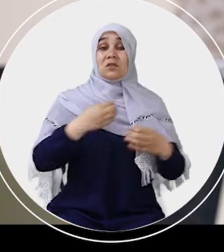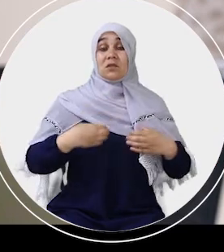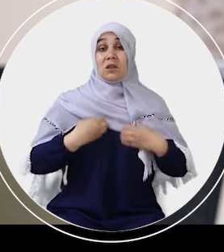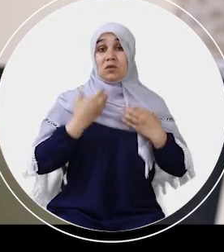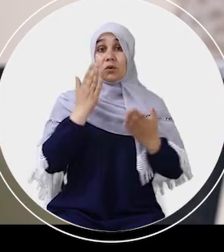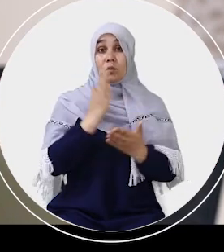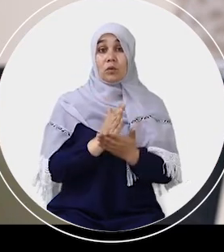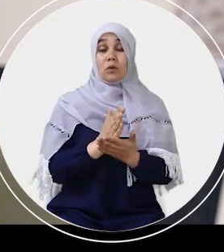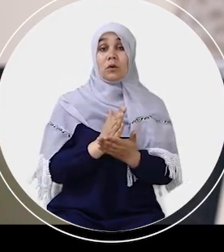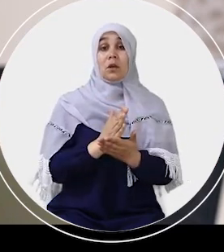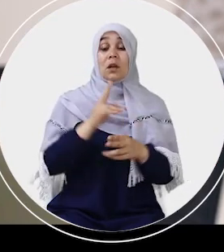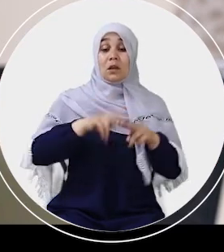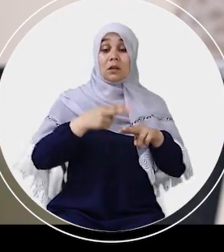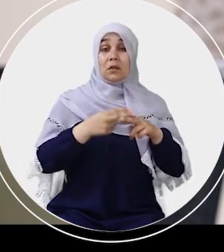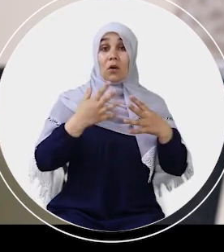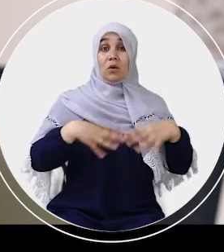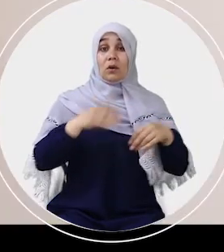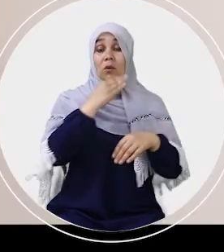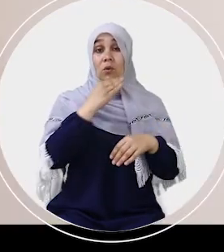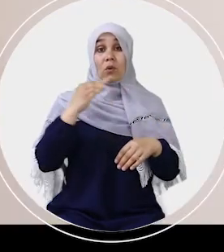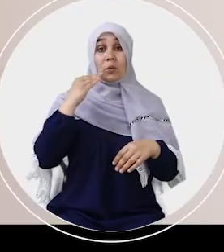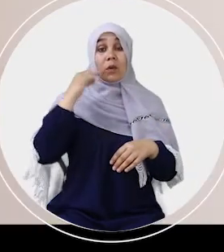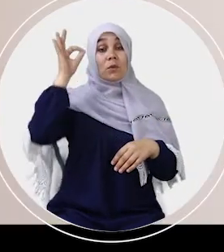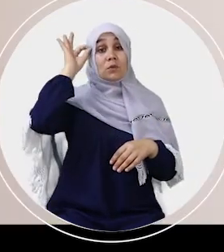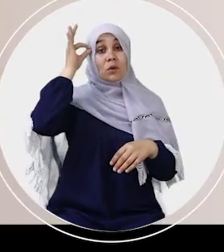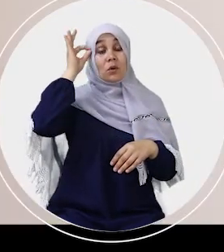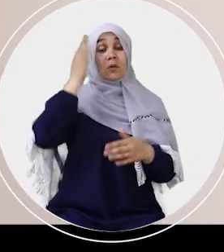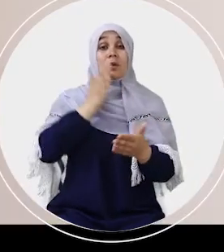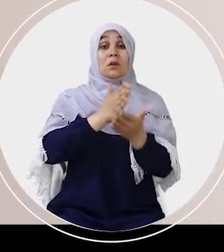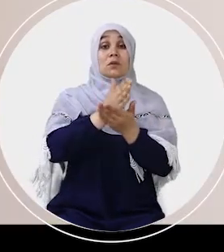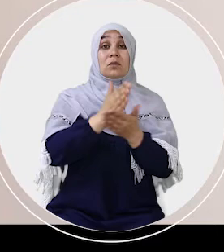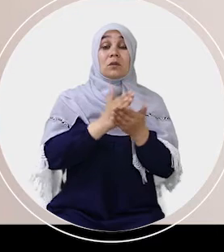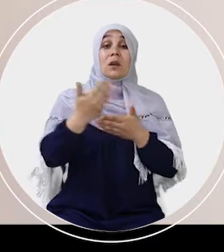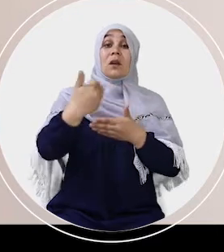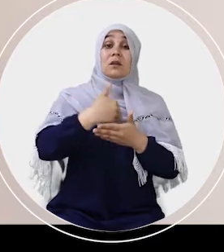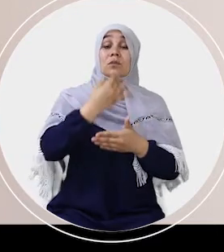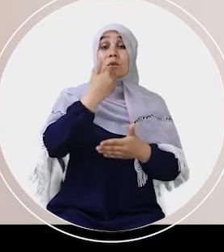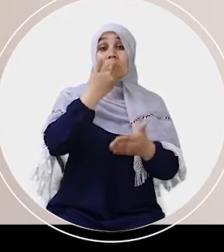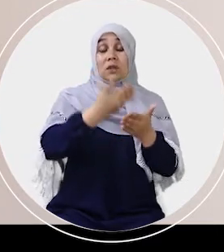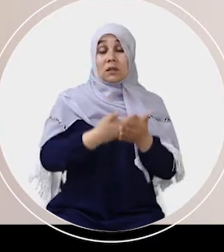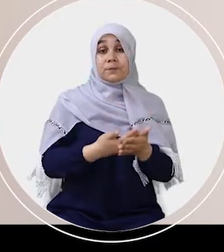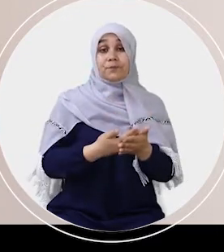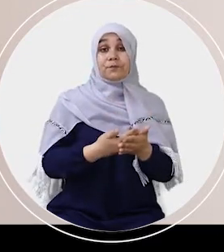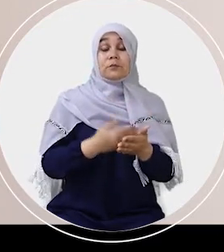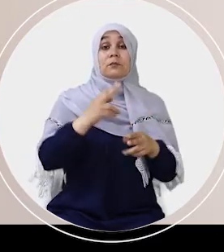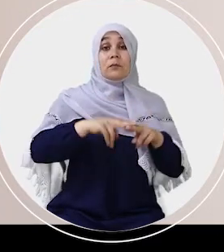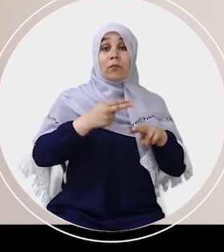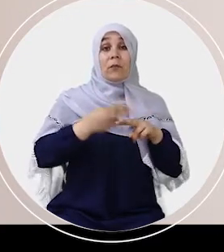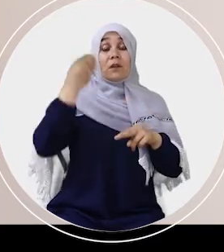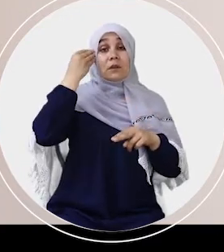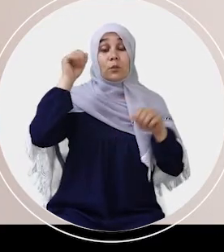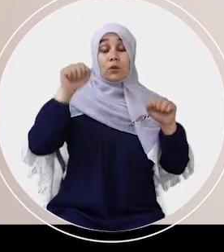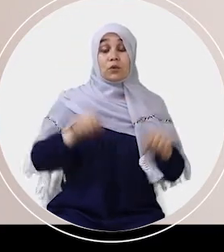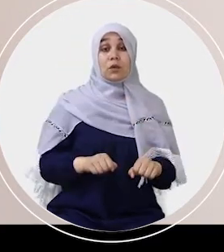ham, shunaqa oilalar haqiqatdan ko'p, psixologlarga ko'p murojaat qilib kelishgani qaraganda shu fikrga kelsa